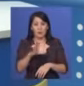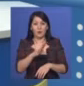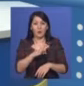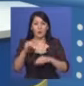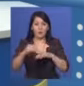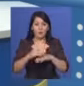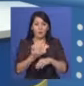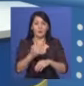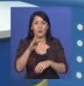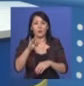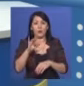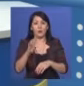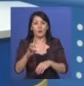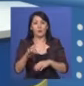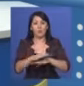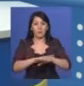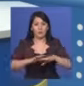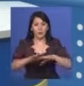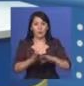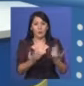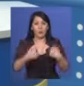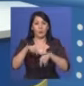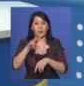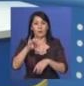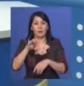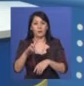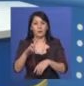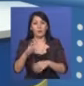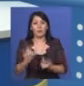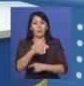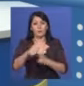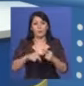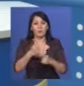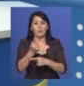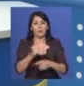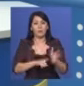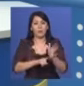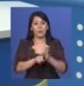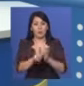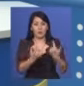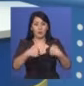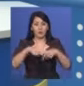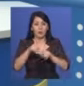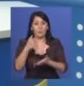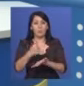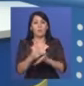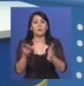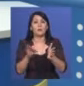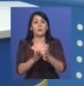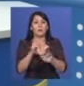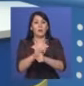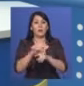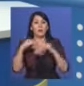жетті. Қайырымдылық шарасы Атамекен қоғамдық бірлестігі мен Атамекен ұлттық кәсіпкерлер палатасының бастамасымен ұйымдастырылып отыр.